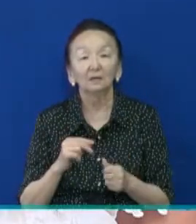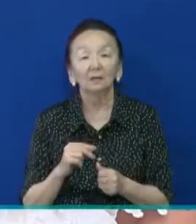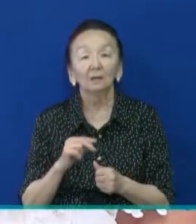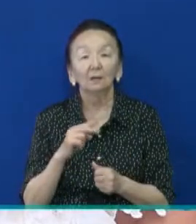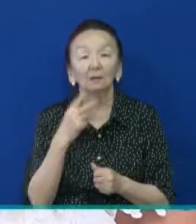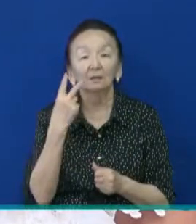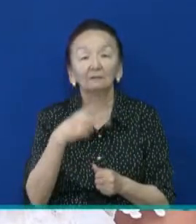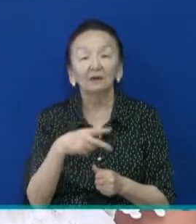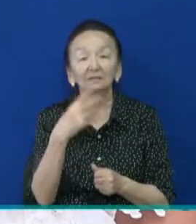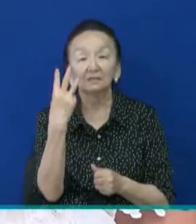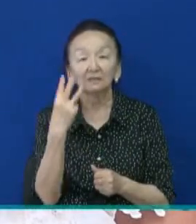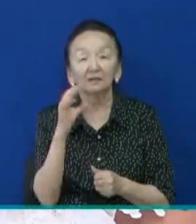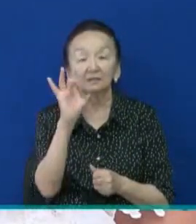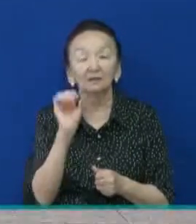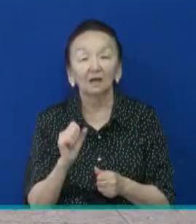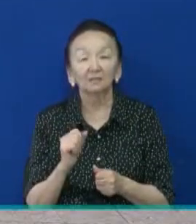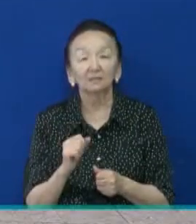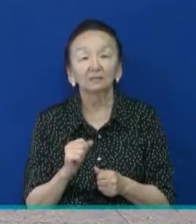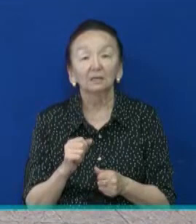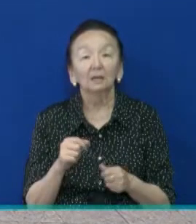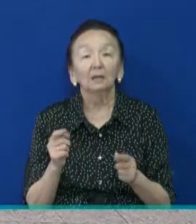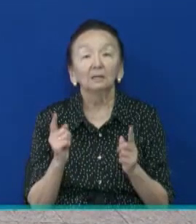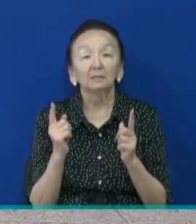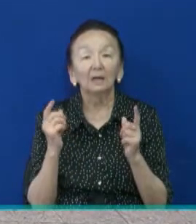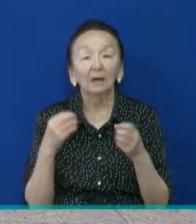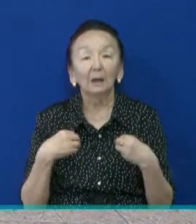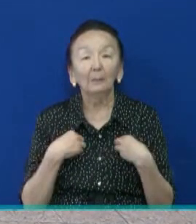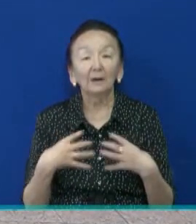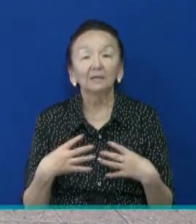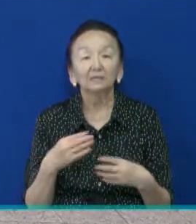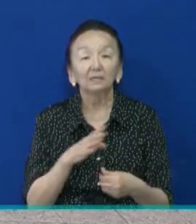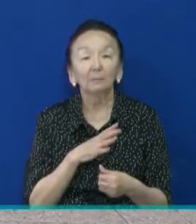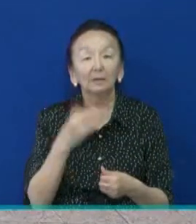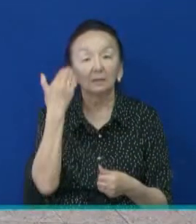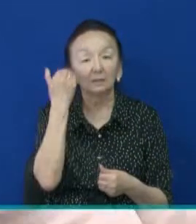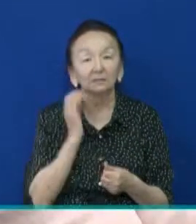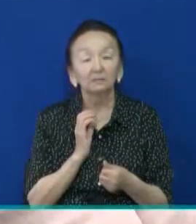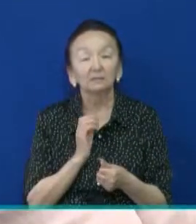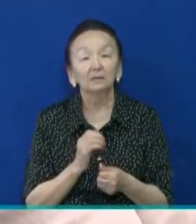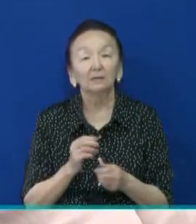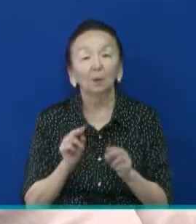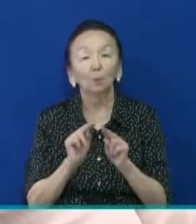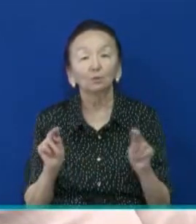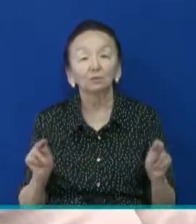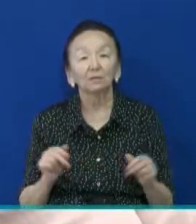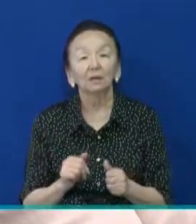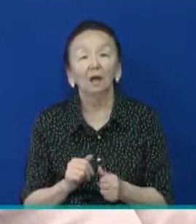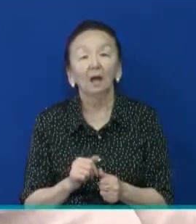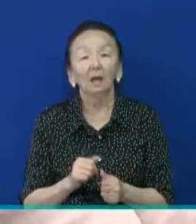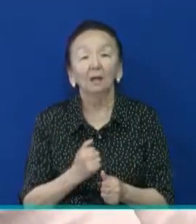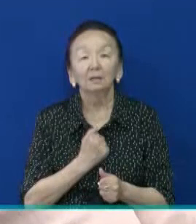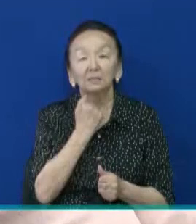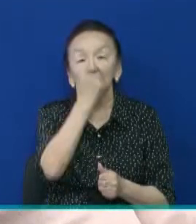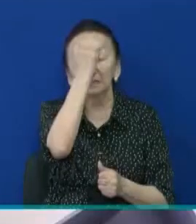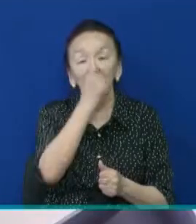проводится в 23-й раз. На мероприятии присутствовали родные и близкие и, конечно же, родители выпускников. Преподаватели университета выразили им